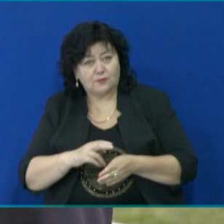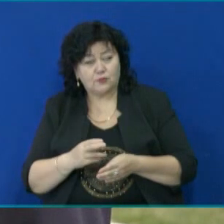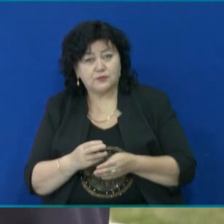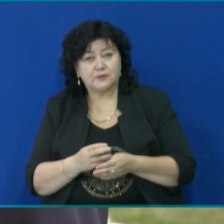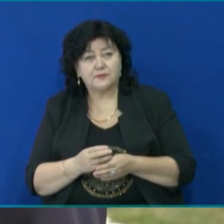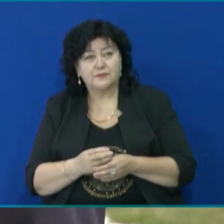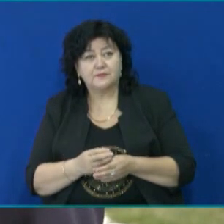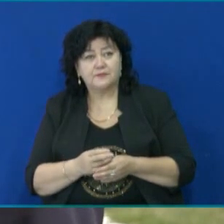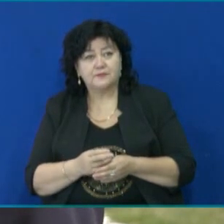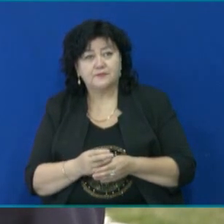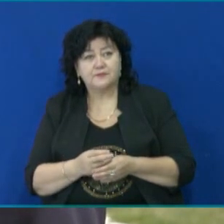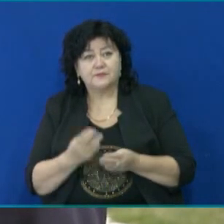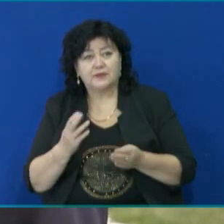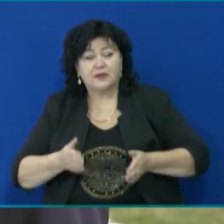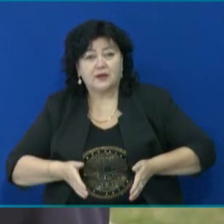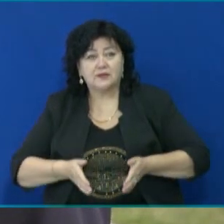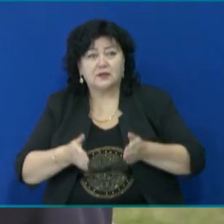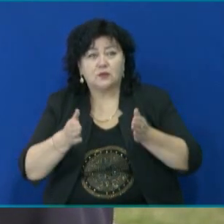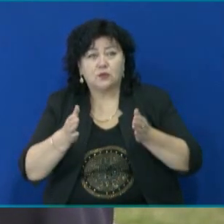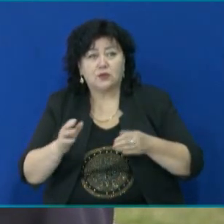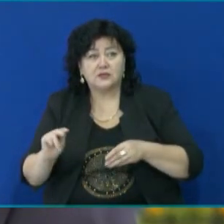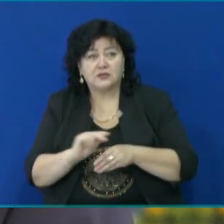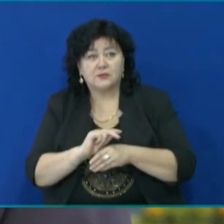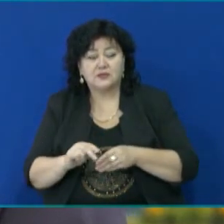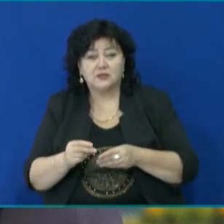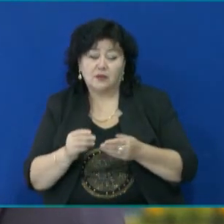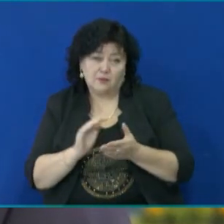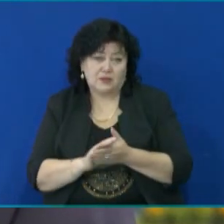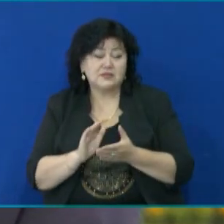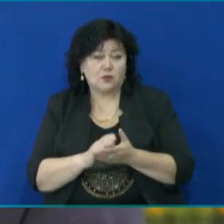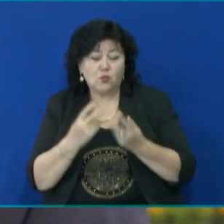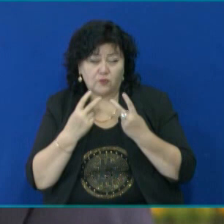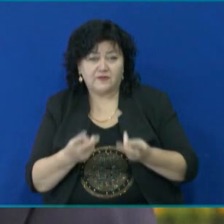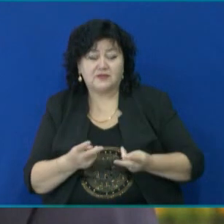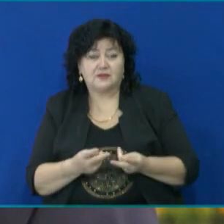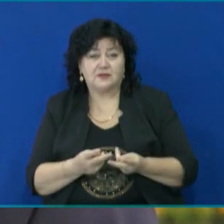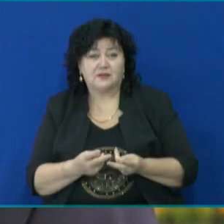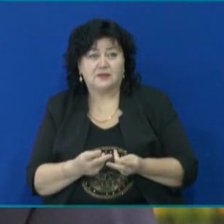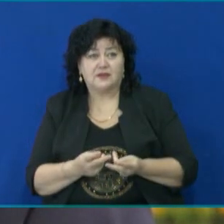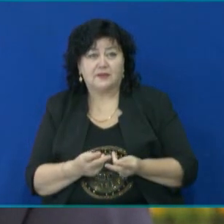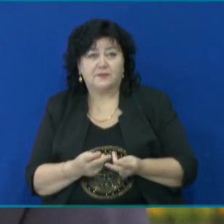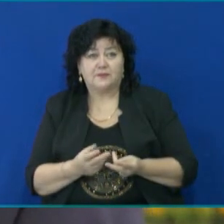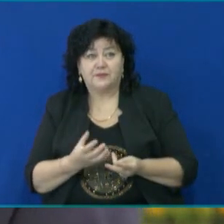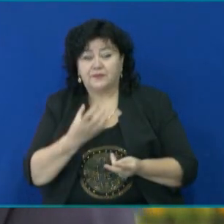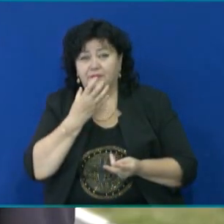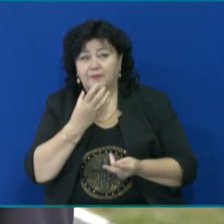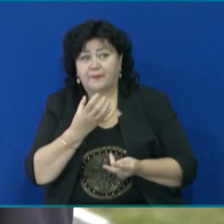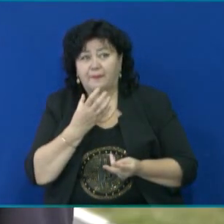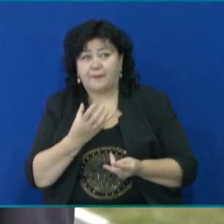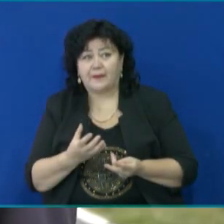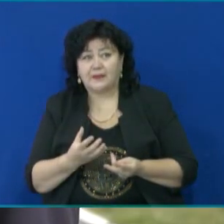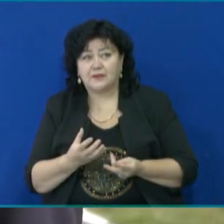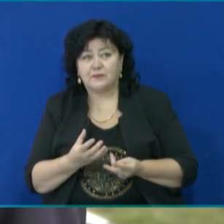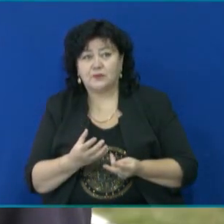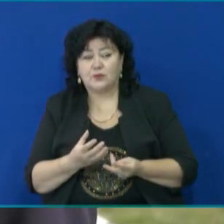жерде екі табиғи монополиялар субъектілері бар. Берілген инвестицияға байланысты атқарылған жұмыстарымен таныстық, су